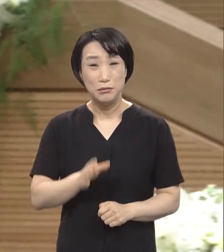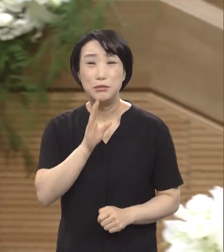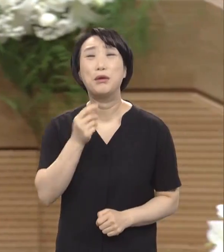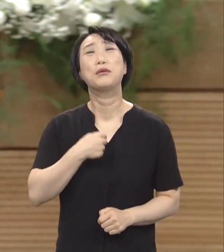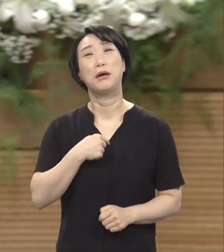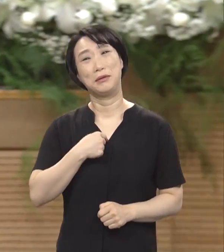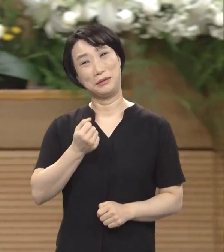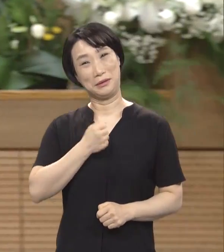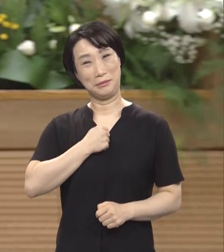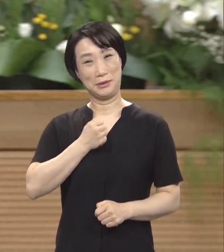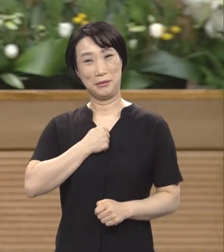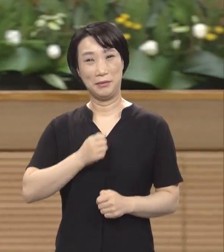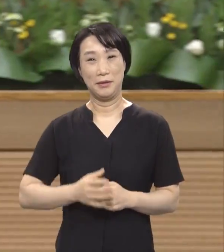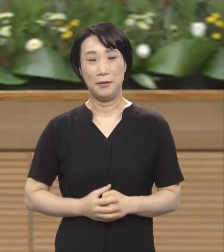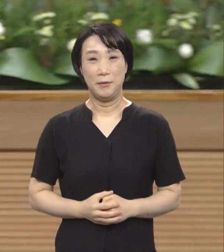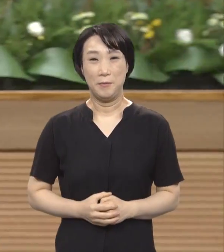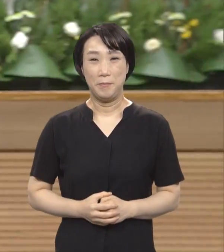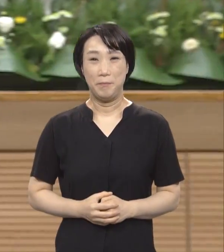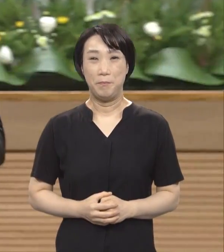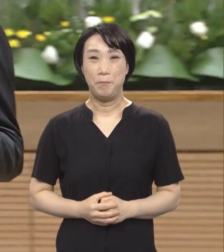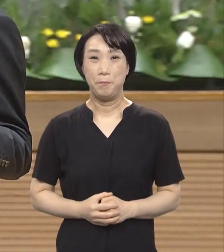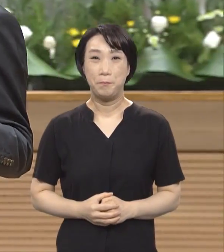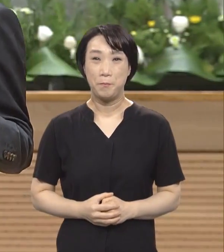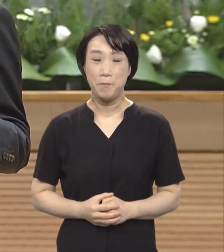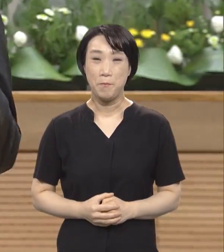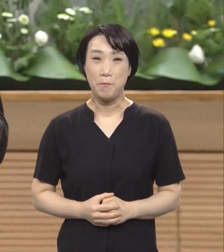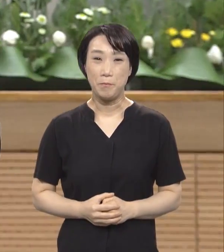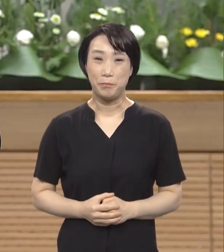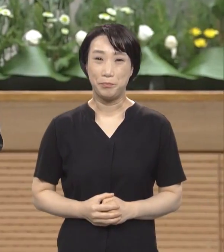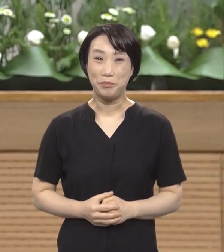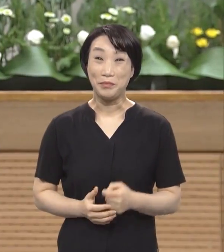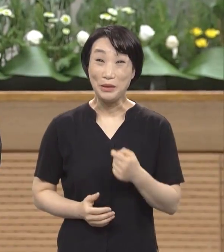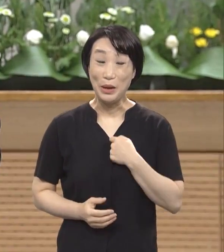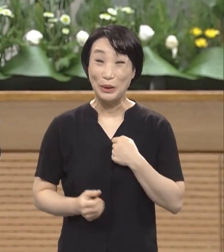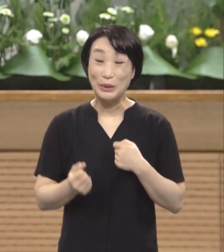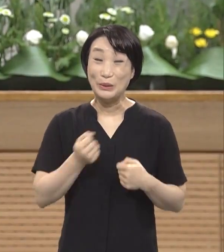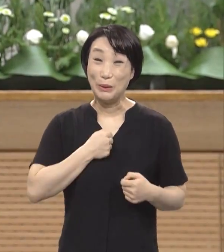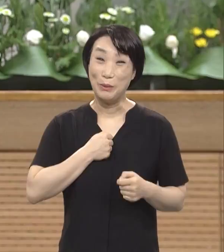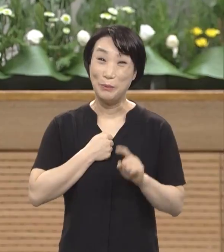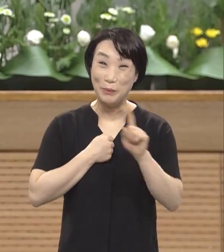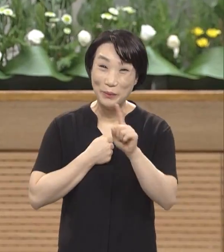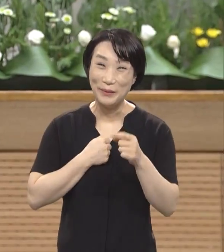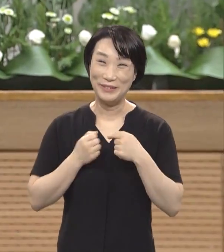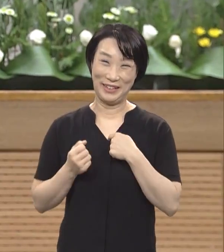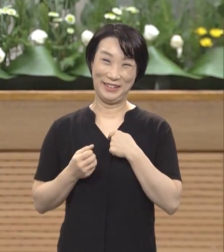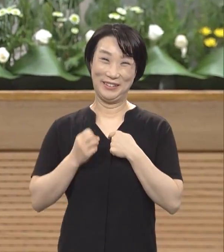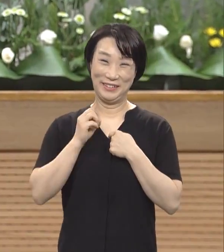정말로 답답한 사람이야. 예, 얼마나 답답한 사람이냐.